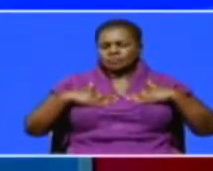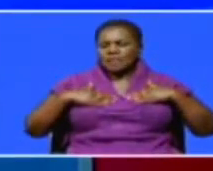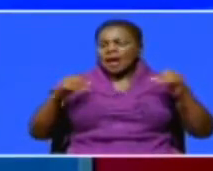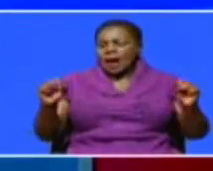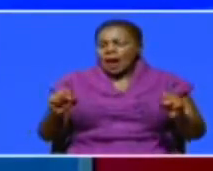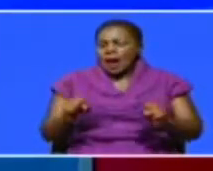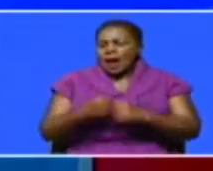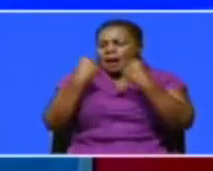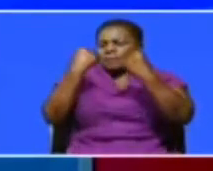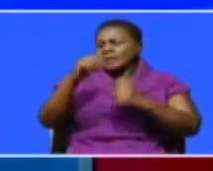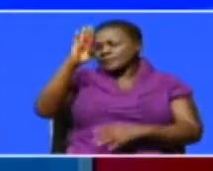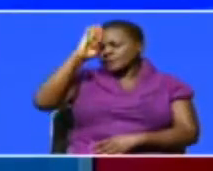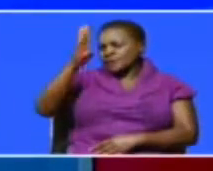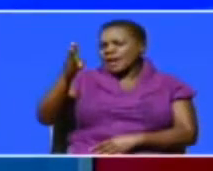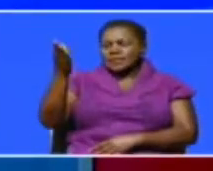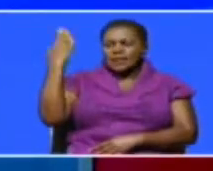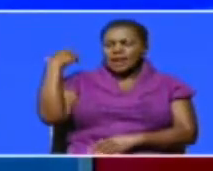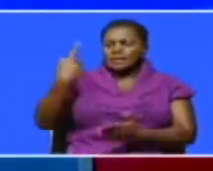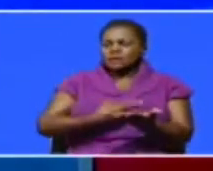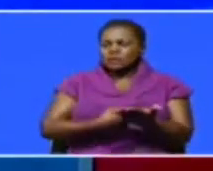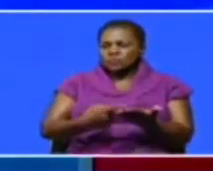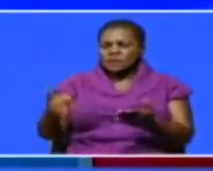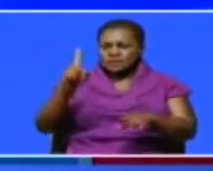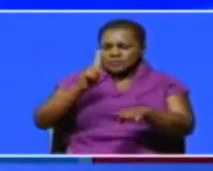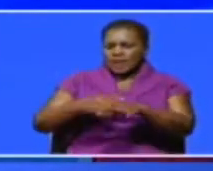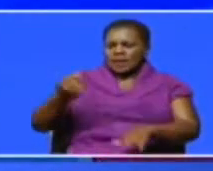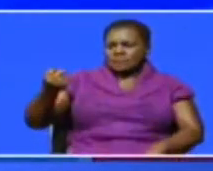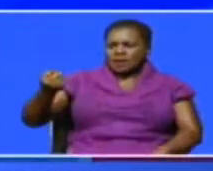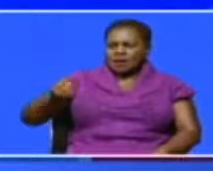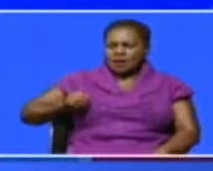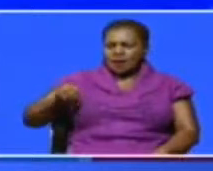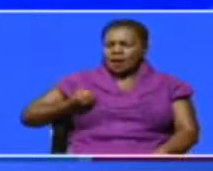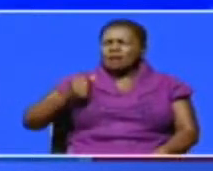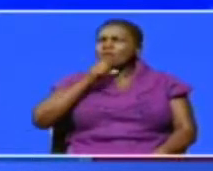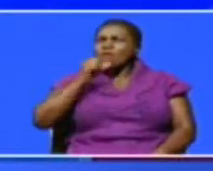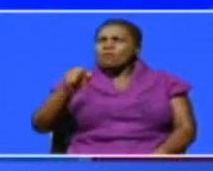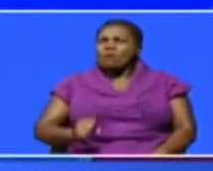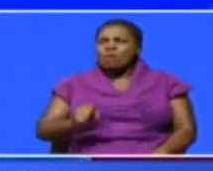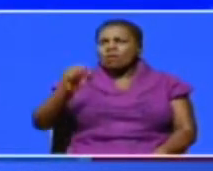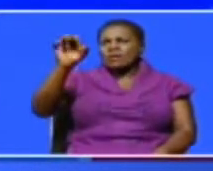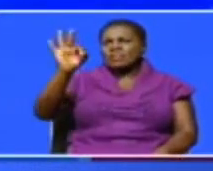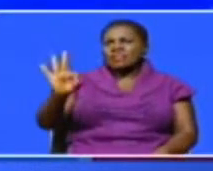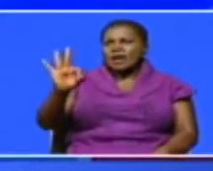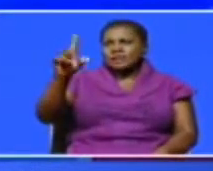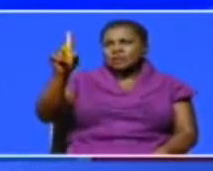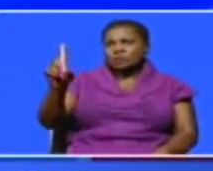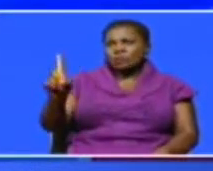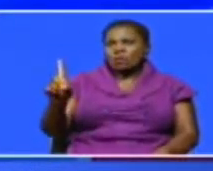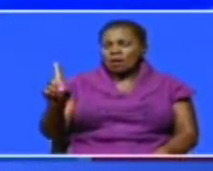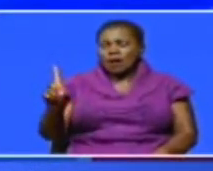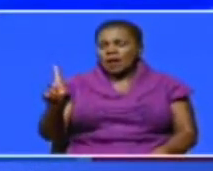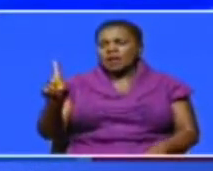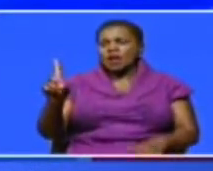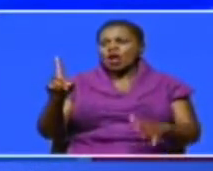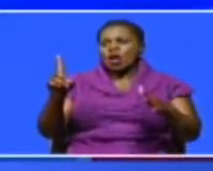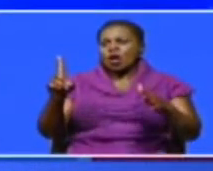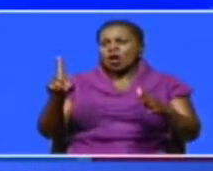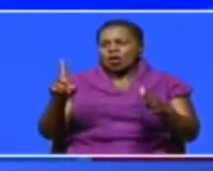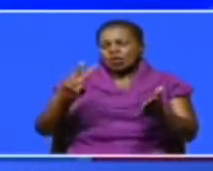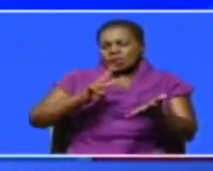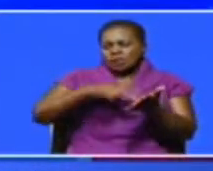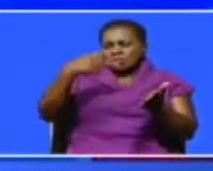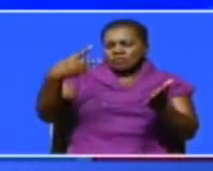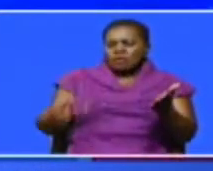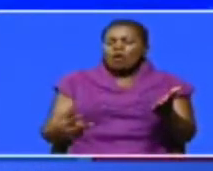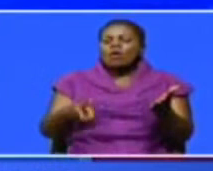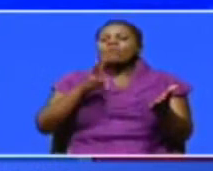Mkasa huu ulitokea Jumapili iliyopita pale Dorcas Jepkemboi Chumba mwenye umri wa miaka 31 alipoteza na